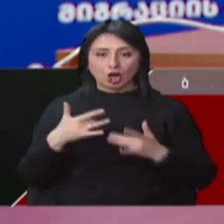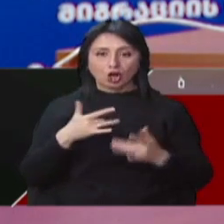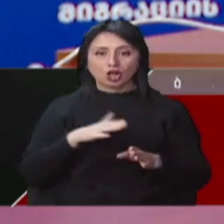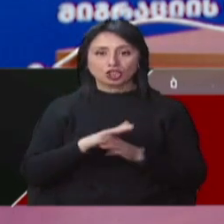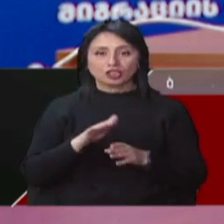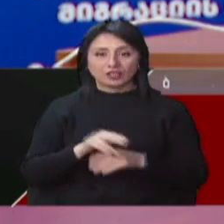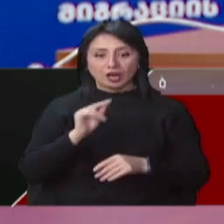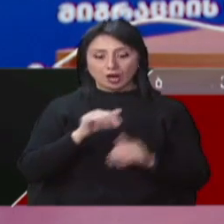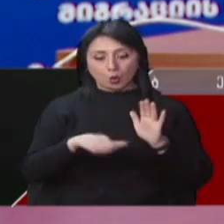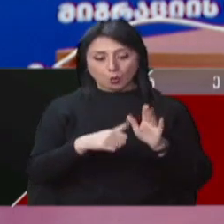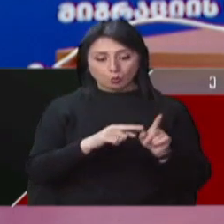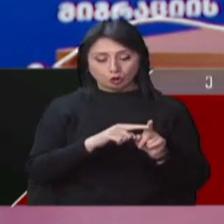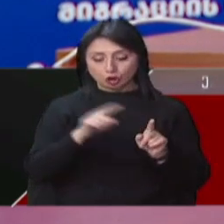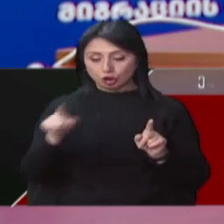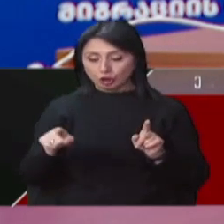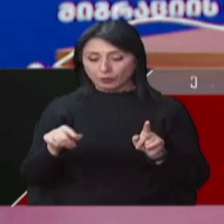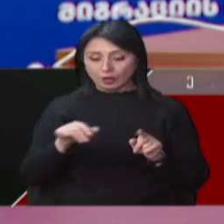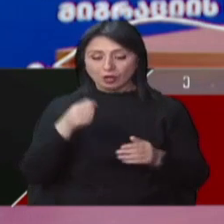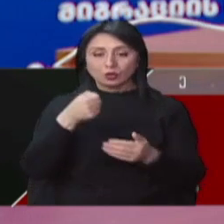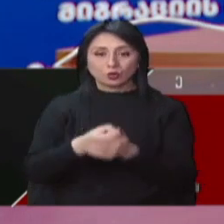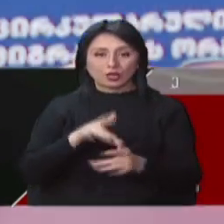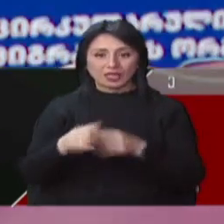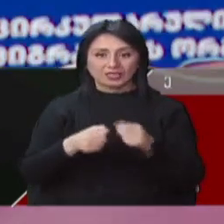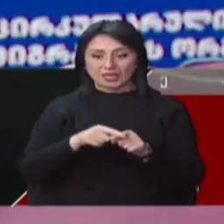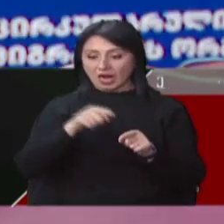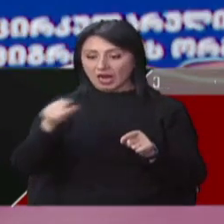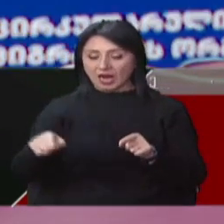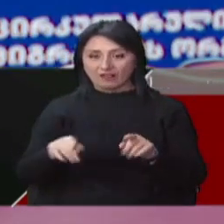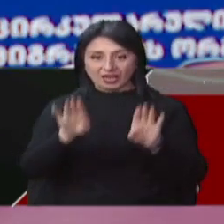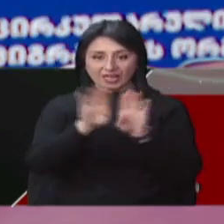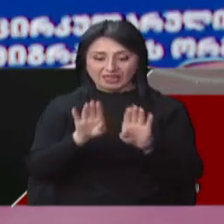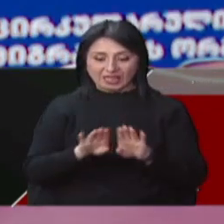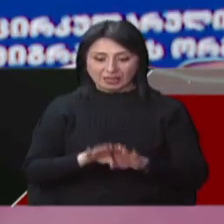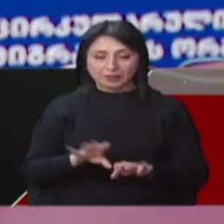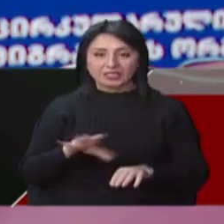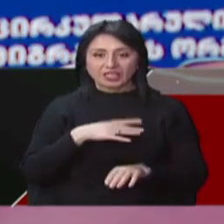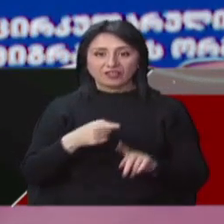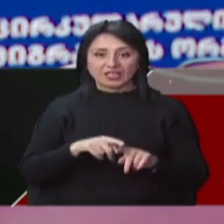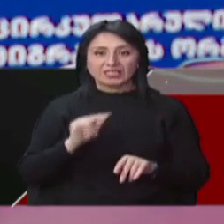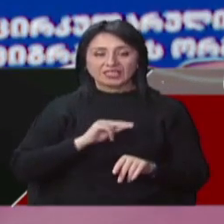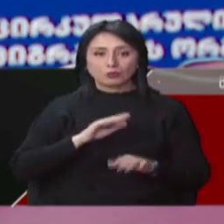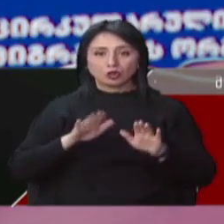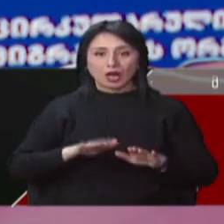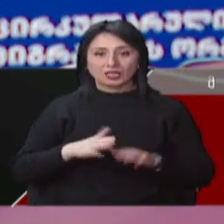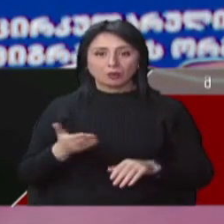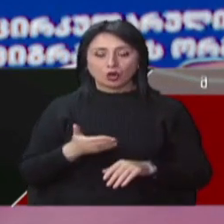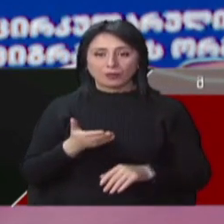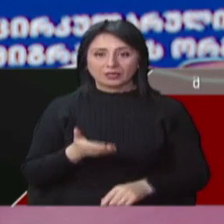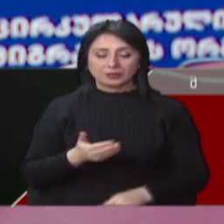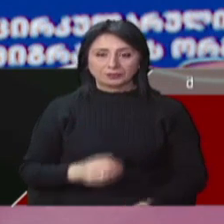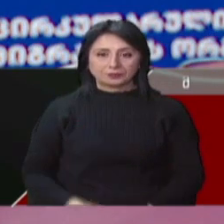შეასრულოს უმუშევრობიდან ღია შრომის ბაზარზე დასაქმებამდე. აიდენტიფიცირებული იქნა ისეთი სამუშაო ადგილები,